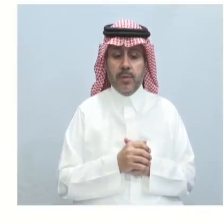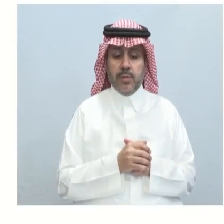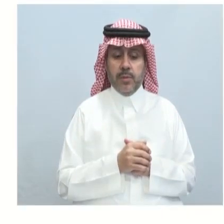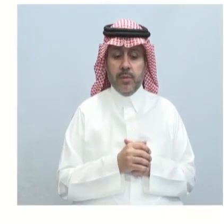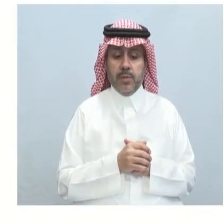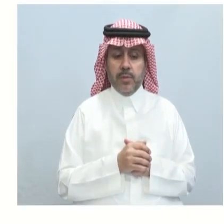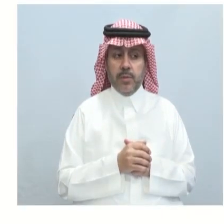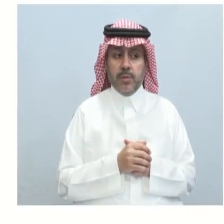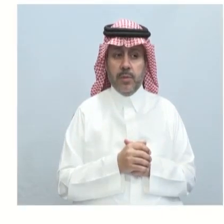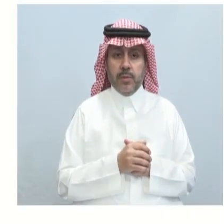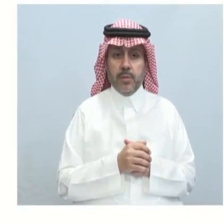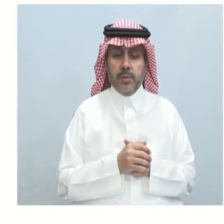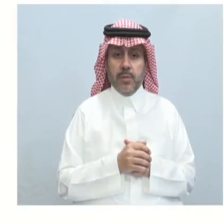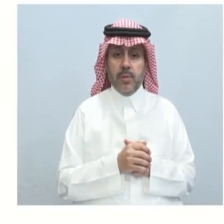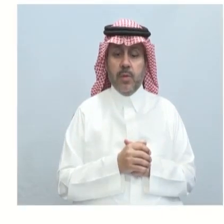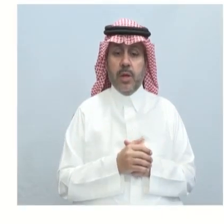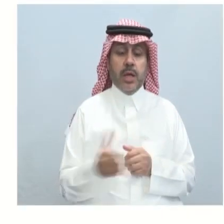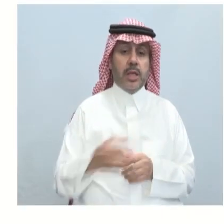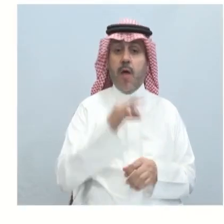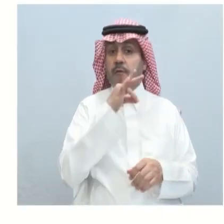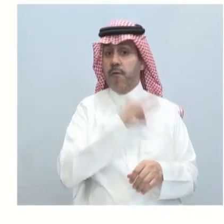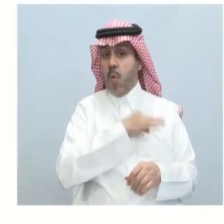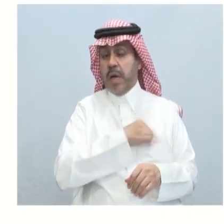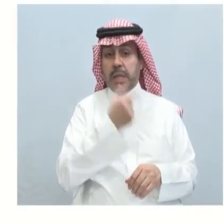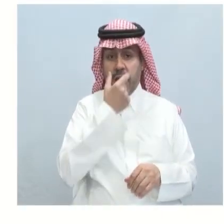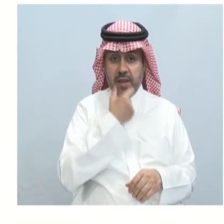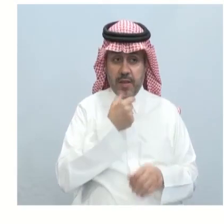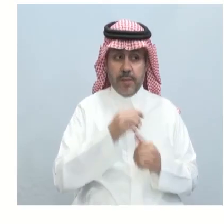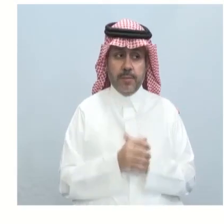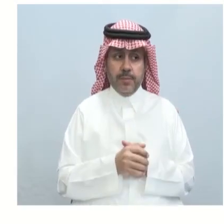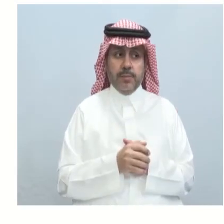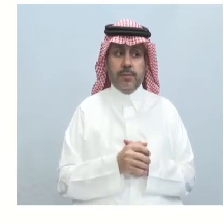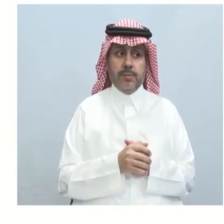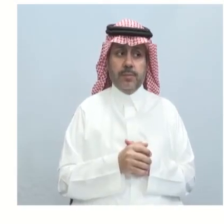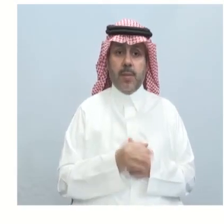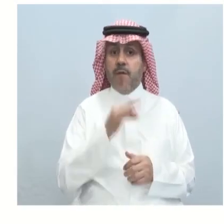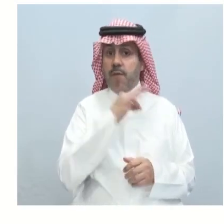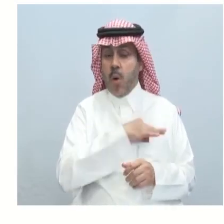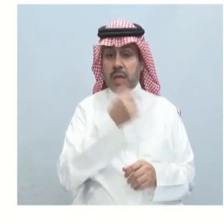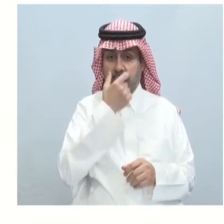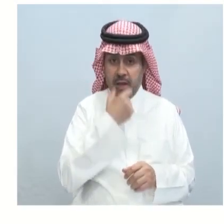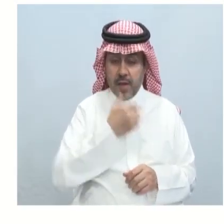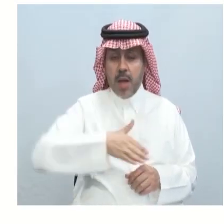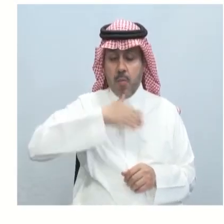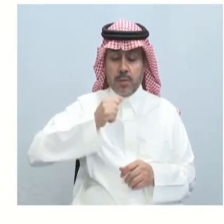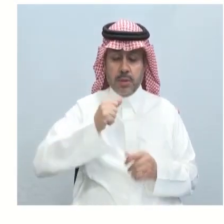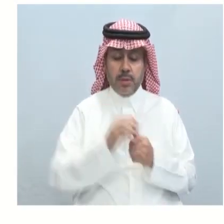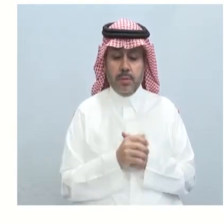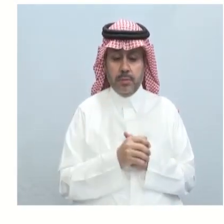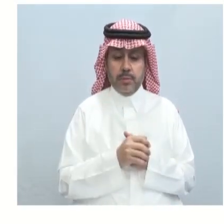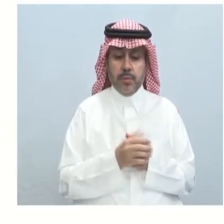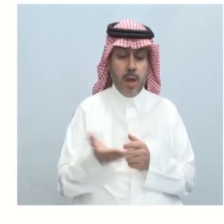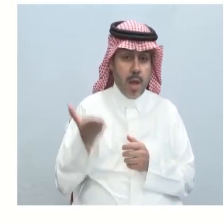نت الان الى فوائد الحديث فمن فوائد هذا الحديث العظيم ماذا ان النبي صلى الله عليه وسلم